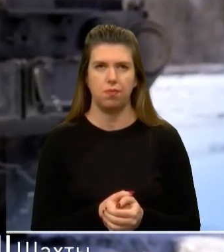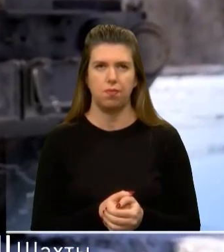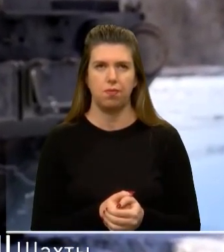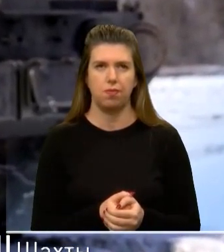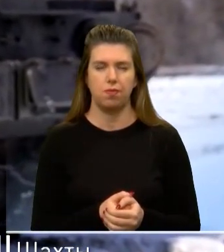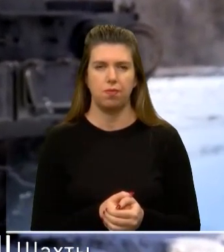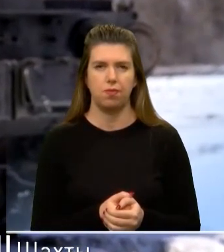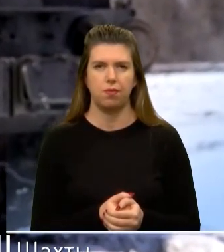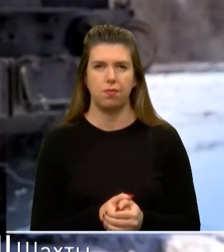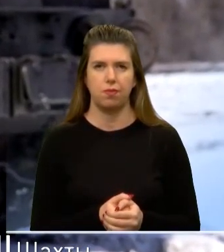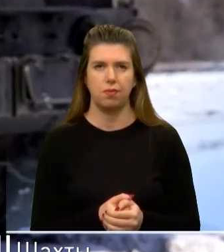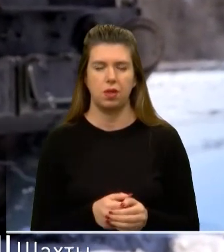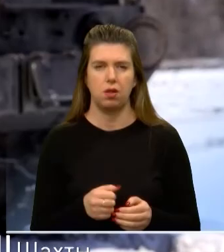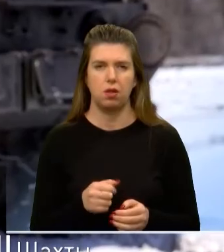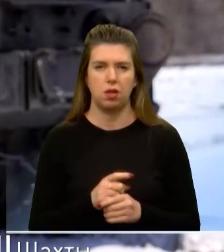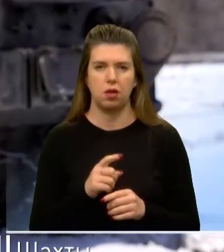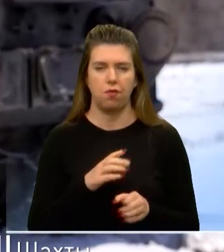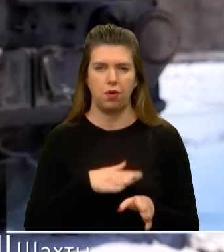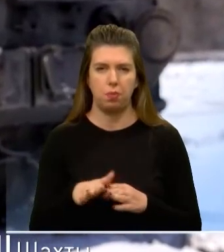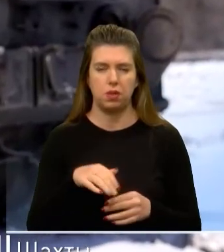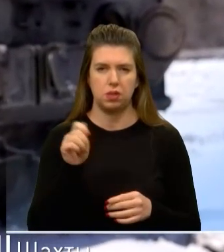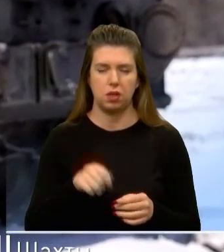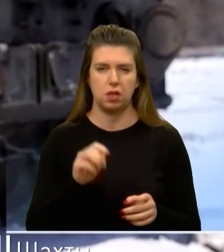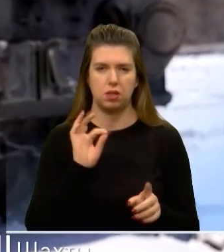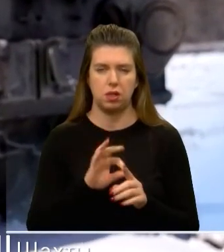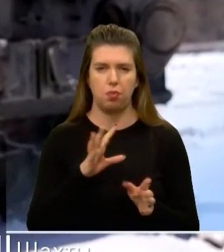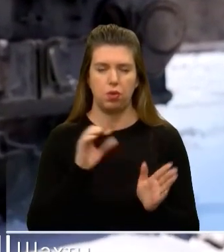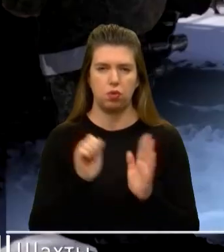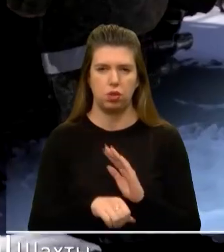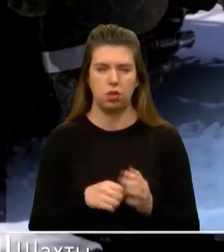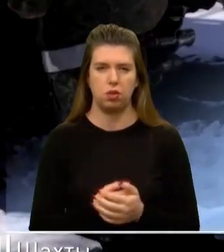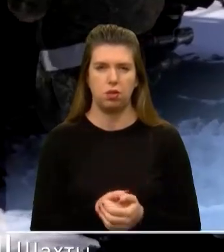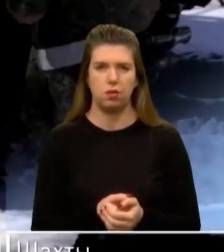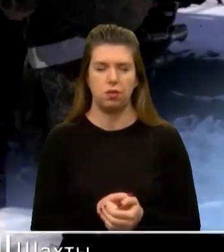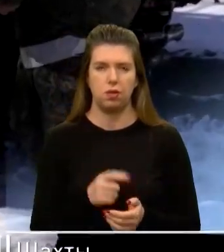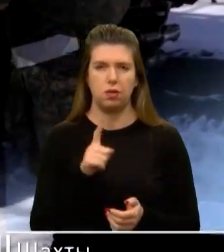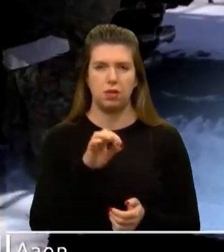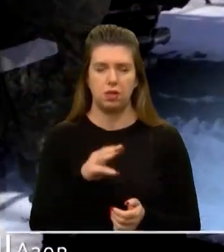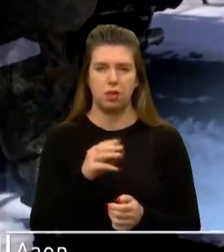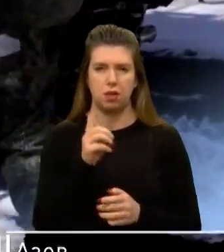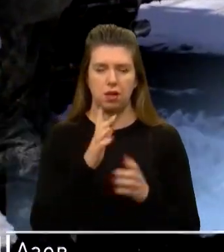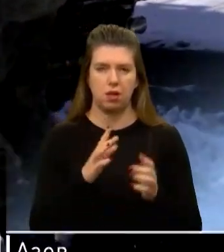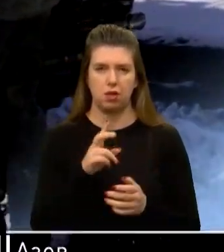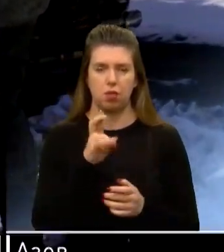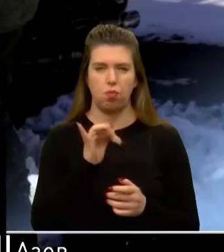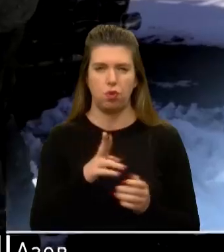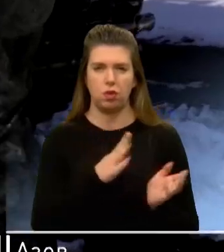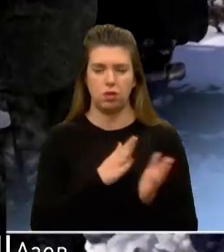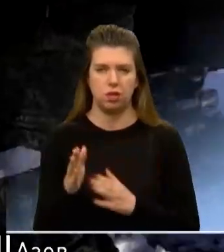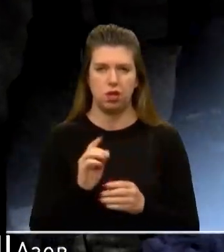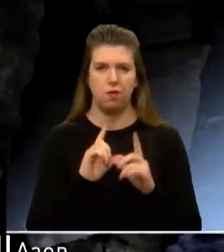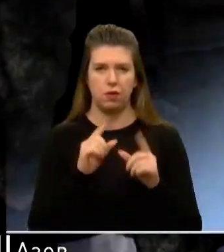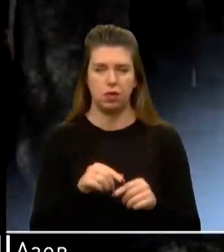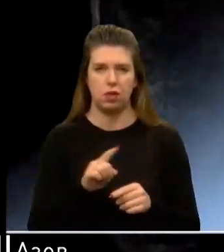км осуществил пуск цель была уничтожена расход одна зенитные ракетные комплексы бук ежедневно